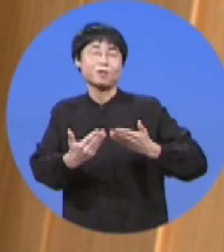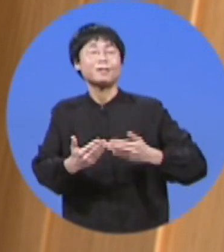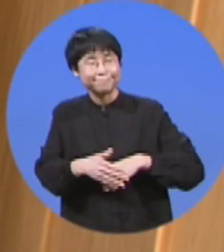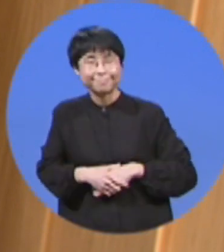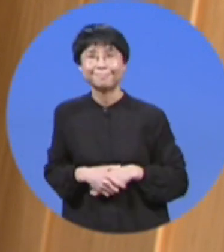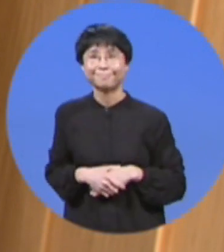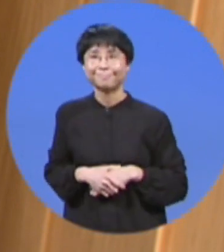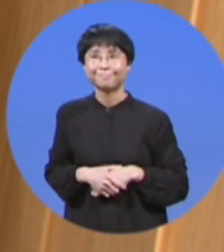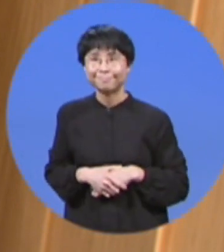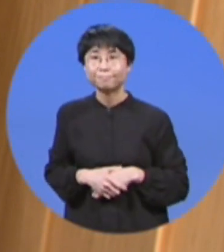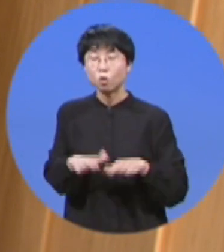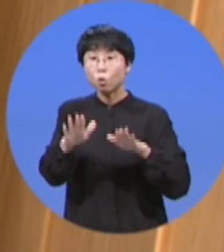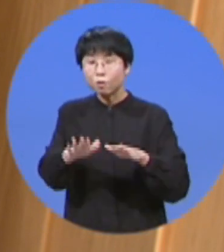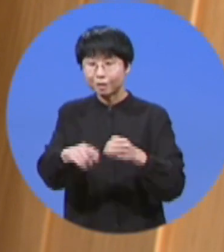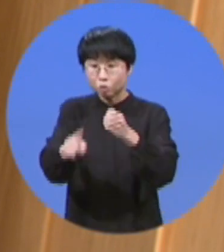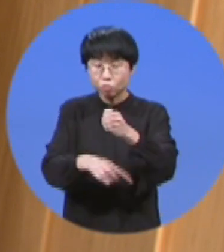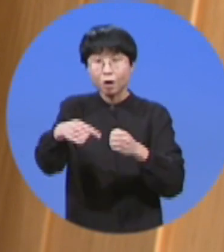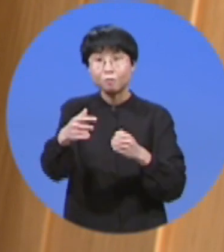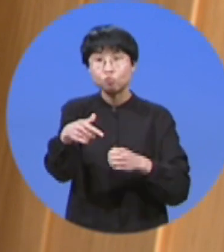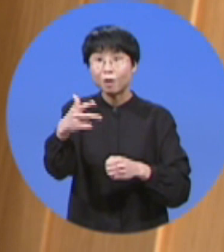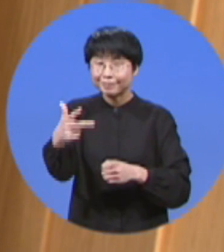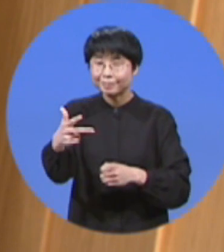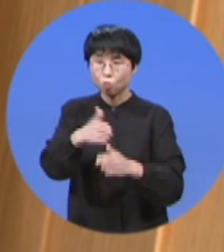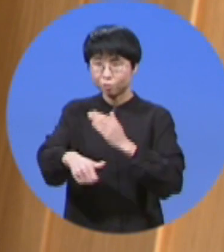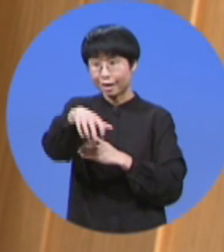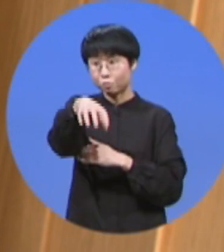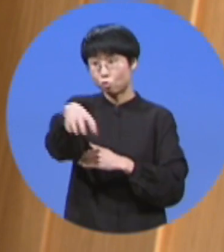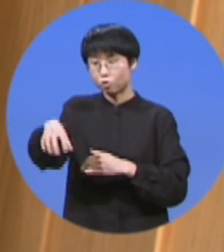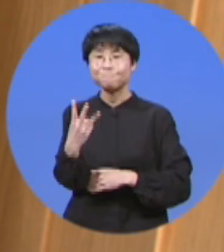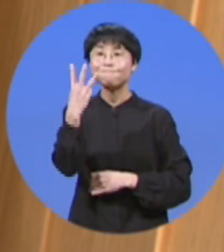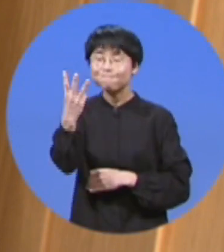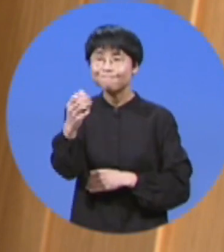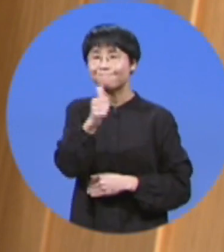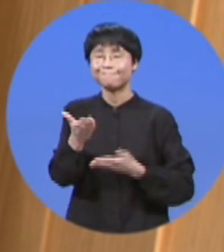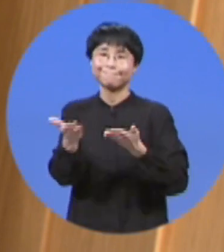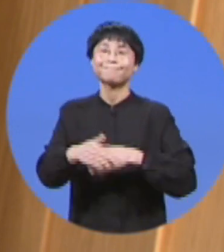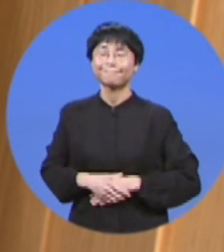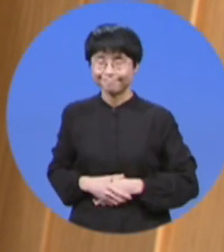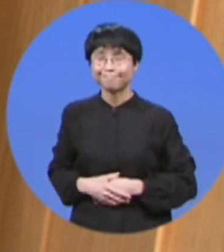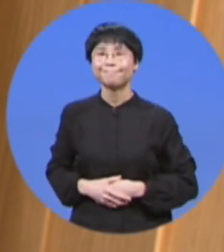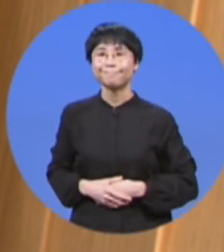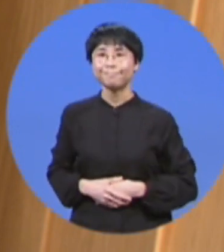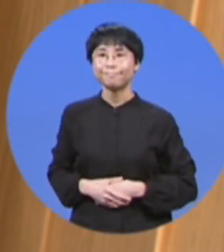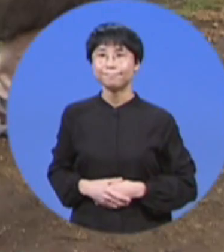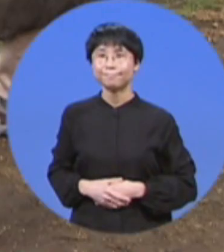ました。さあ、そして今回はそんな袖ヶ浦市のお出かけスポットを3カ所ご紹介します。